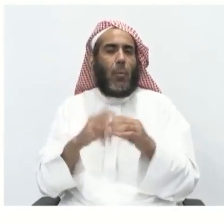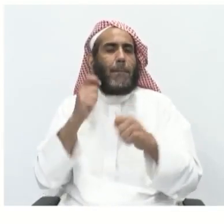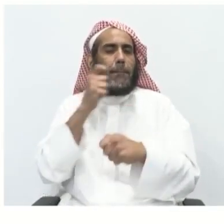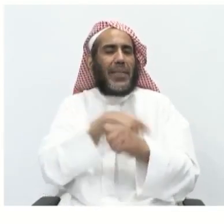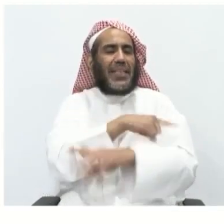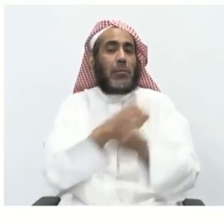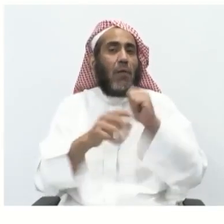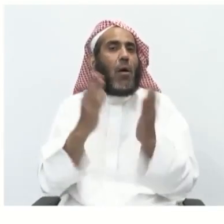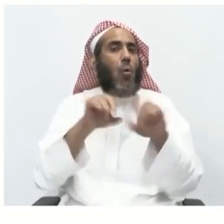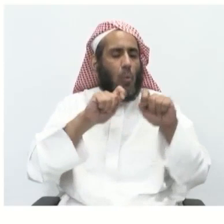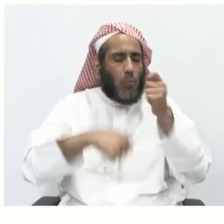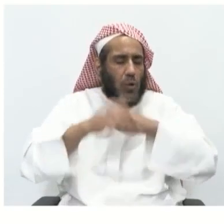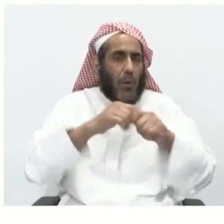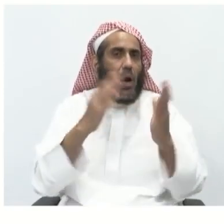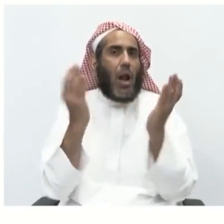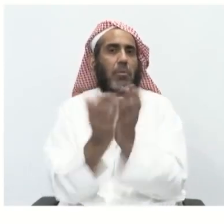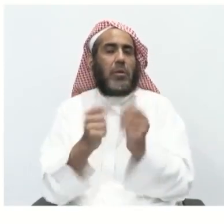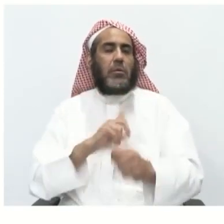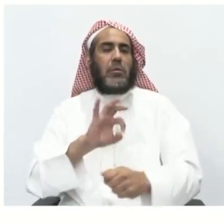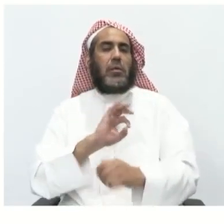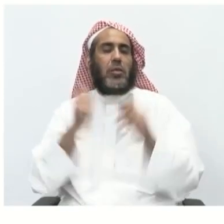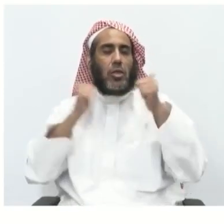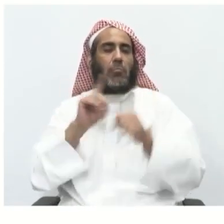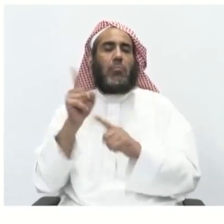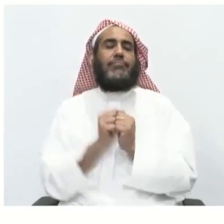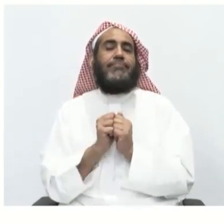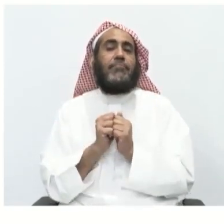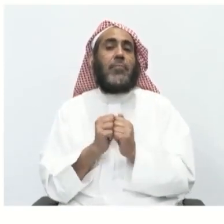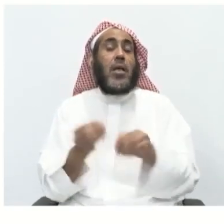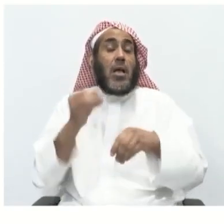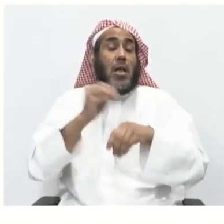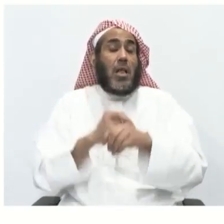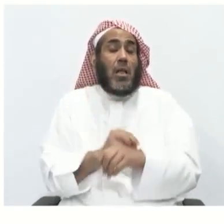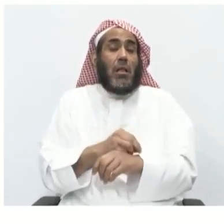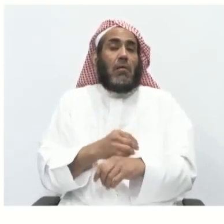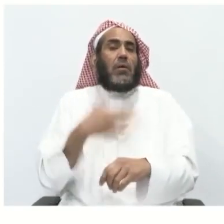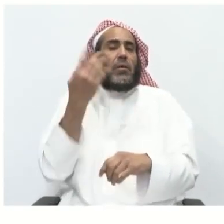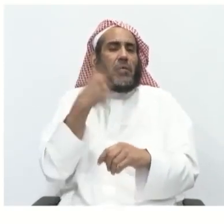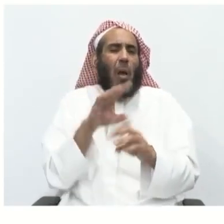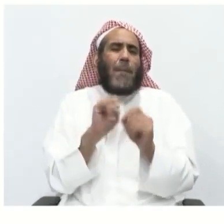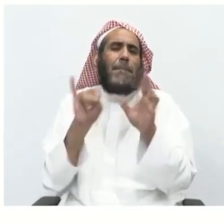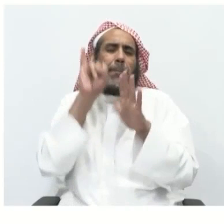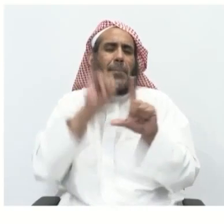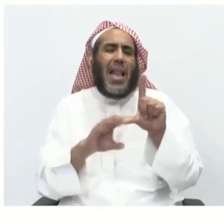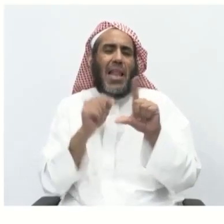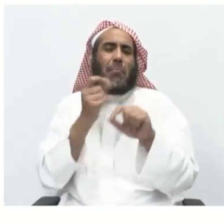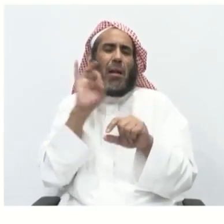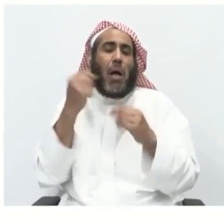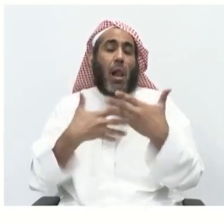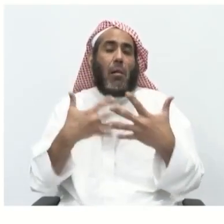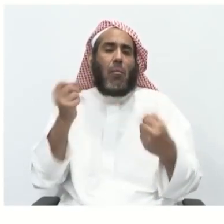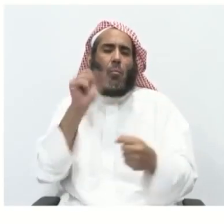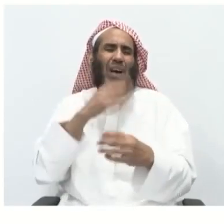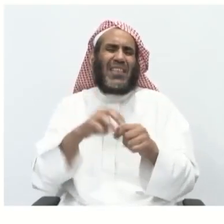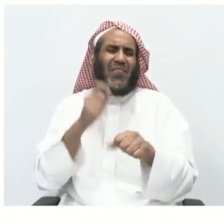بالتجربه في مختبر المدرسه لديك عزيزي الطالب او عزيزي الطالب اضف 15 ملي من الماء المقطر الى فلز النحاس